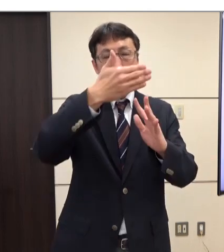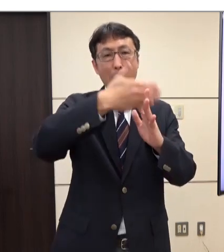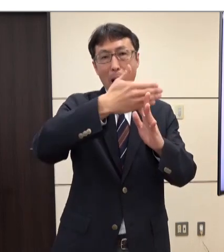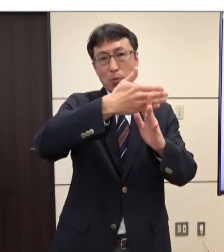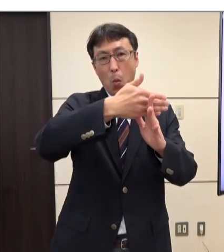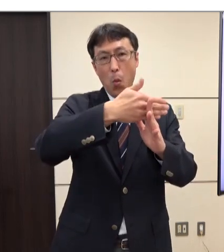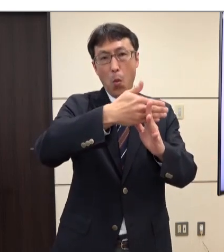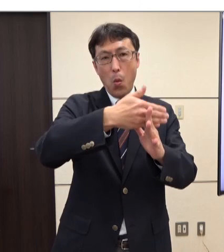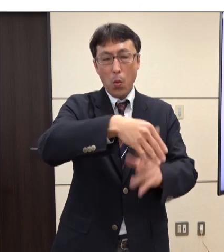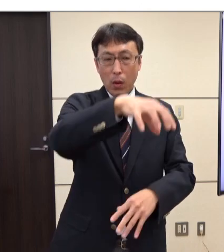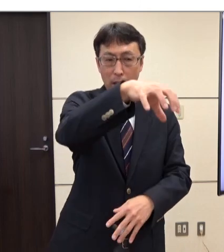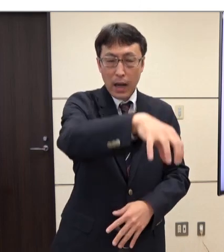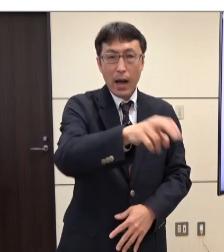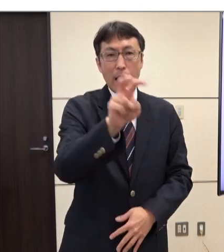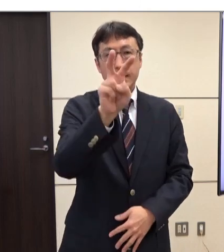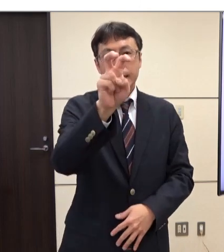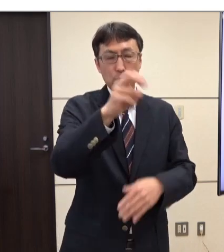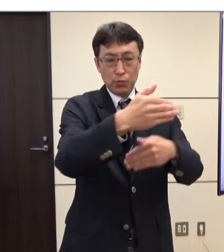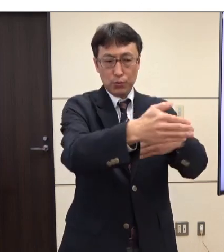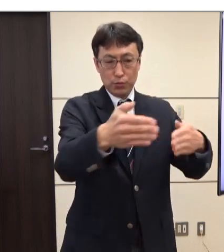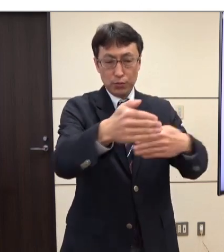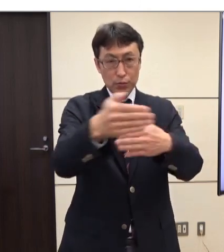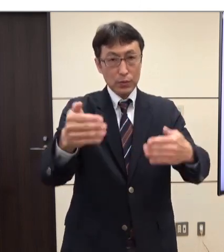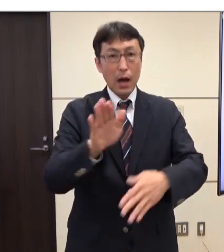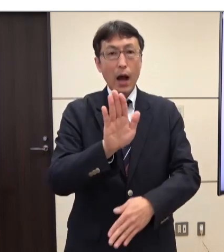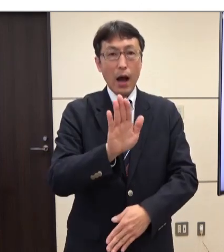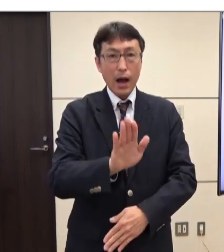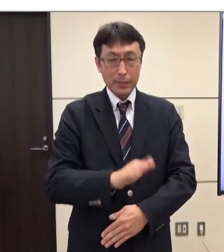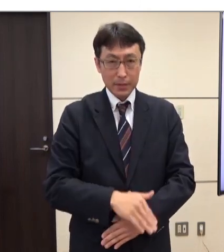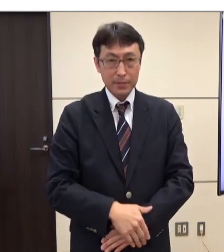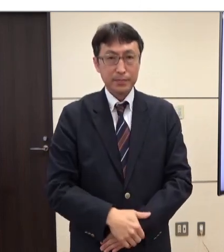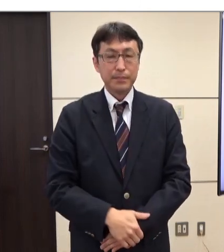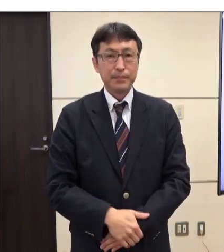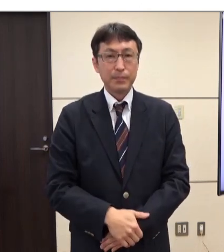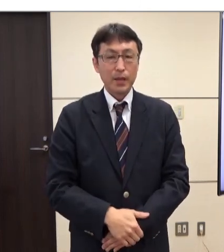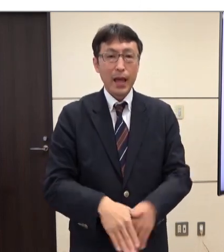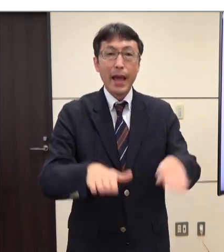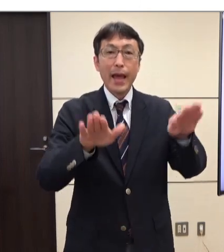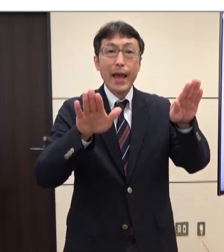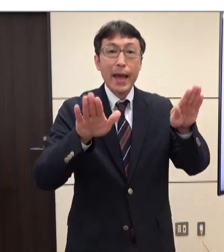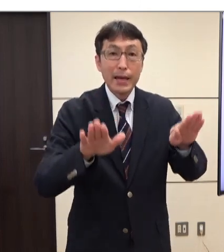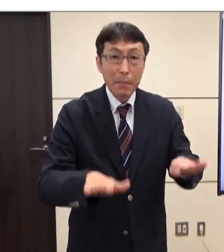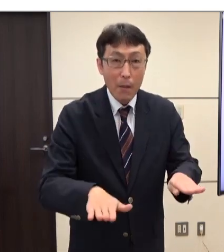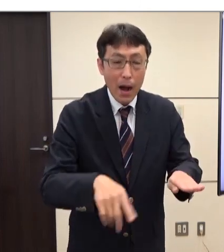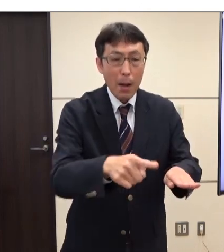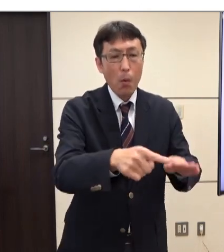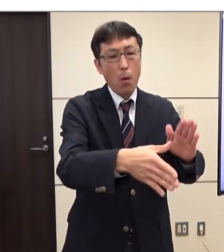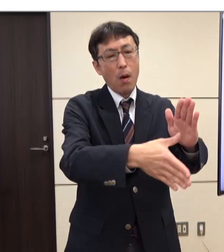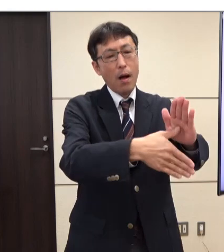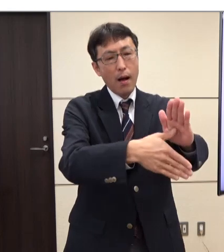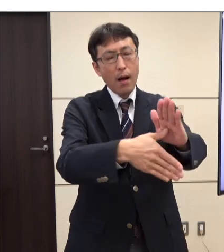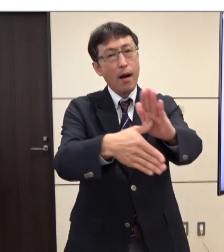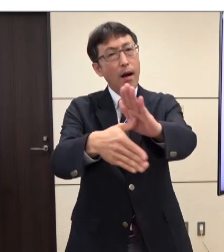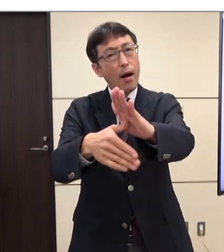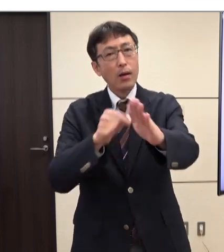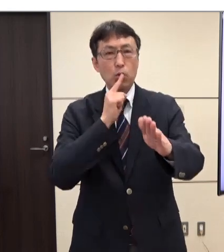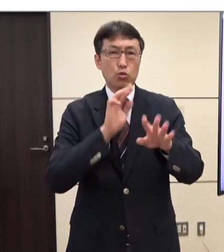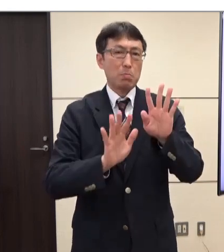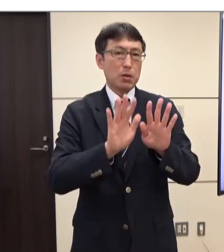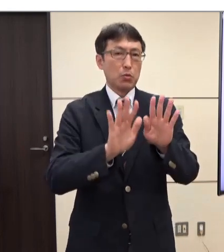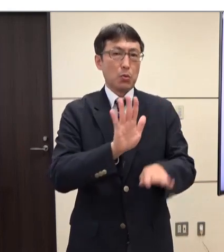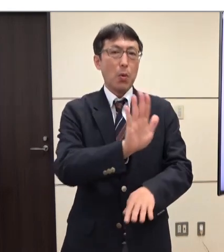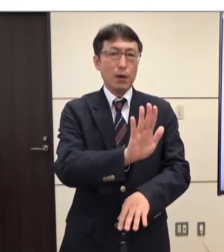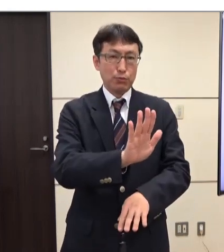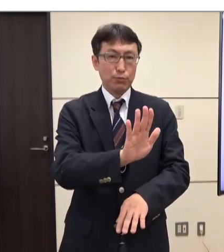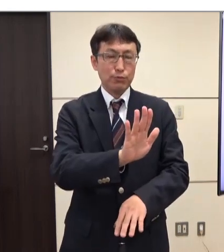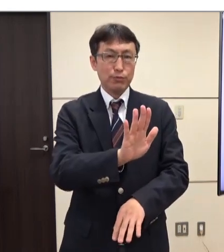り帰還がだいぶもう帰還者はいなくなっているのが現状でありまして、それから一旦入られた方も